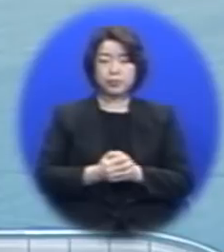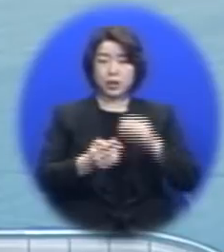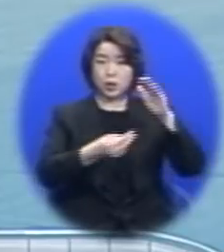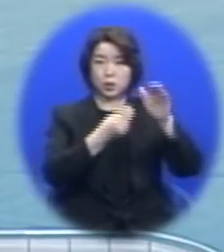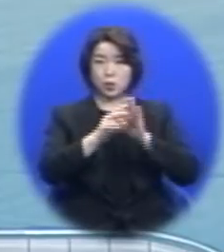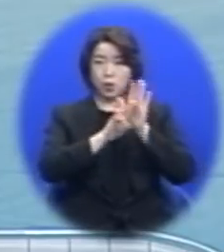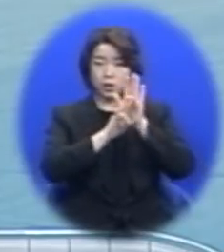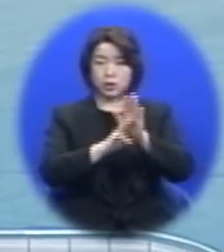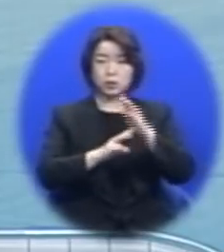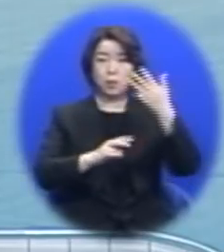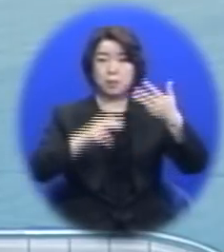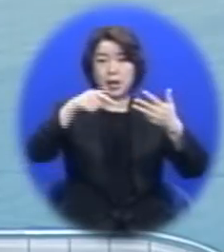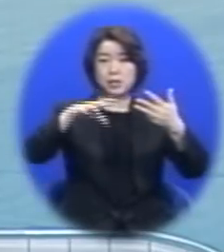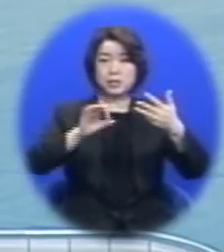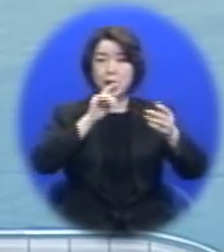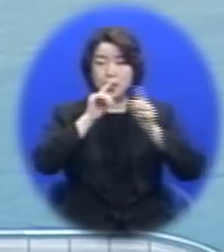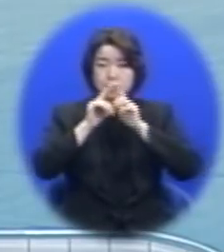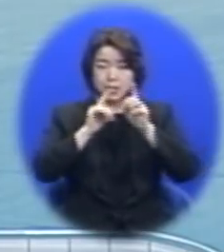요한계시록 8장 말씀은